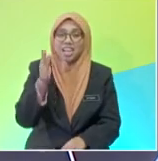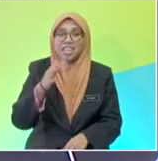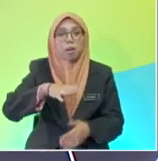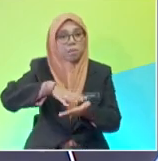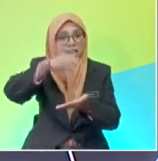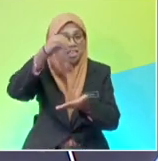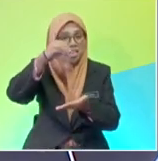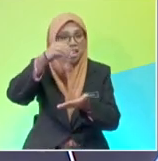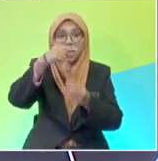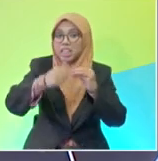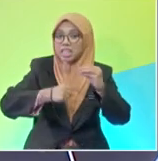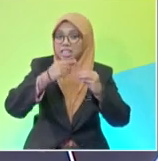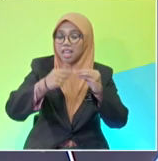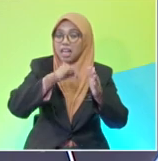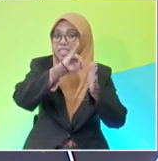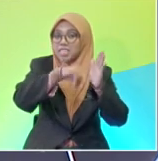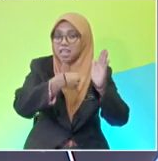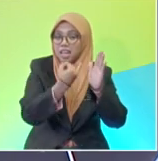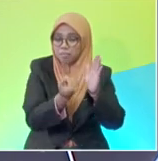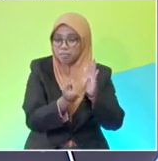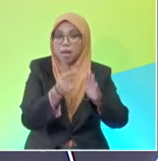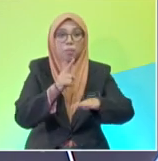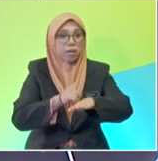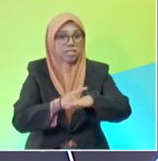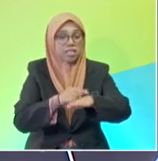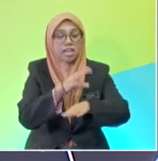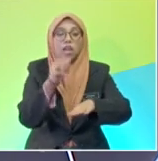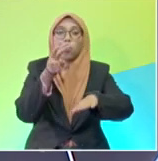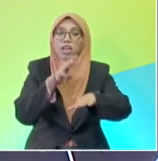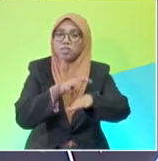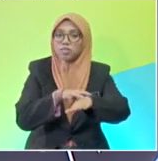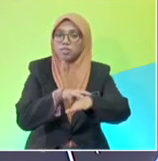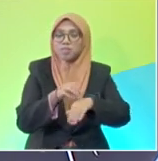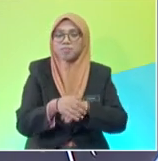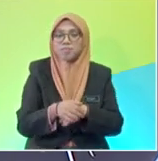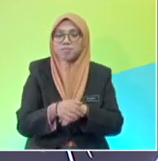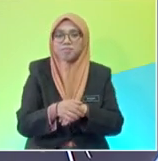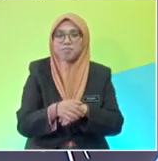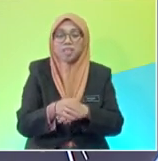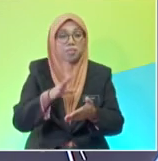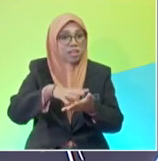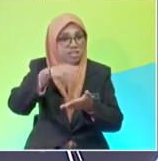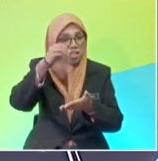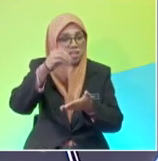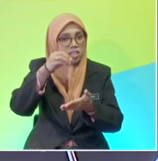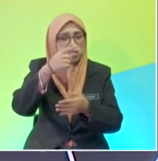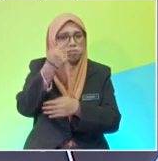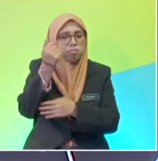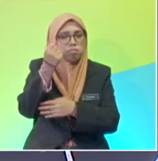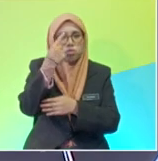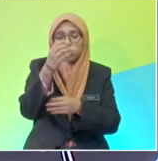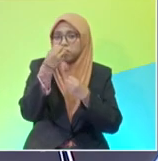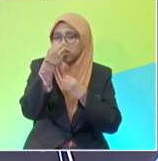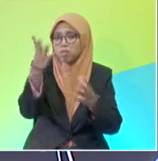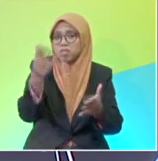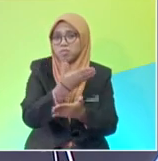belajar mengenai jam ataupun masa dan juga waktu. Kita akan belajar sebab untuk pengetahuan semua